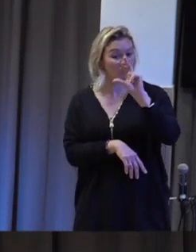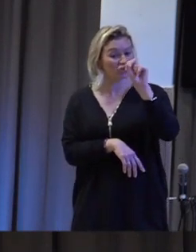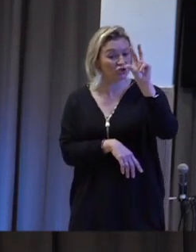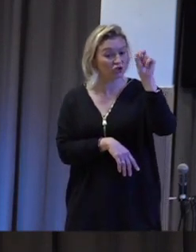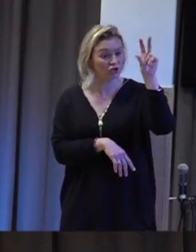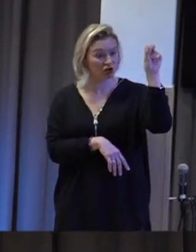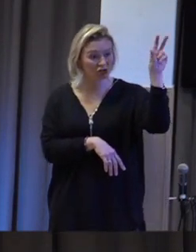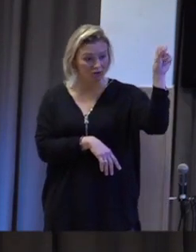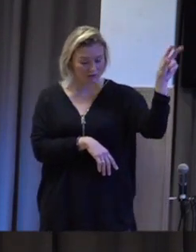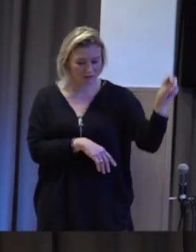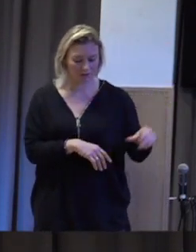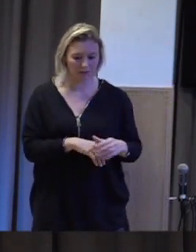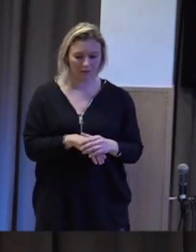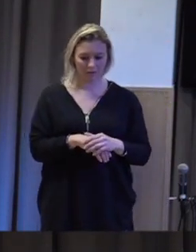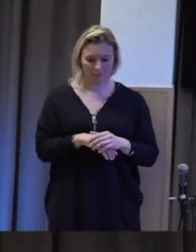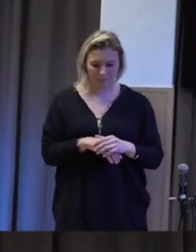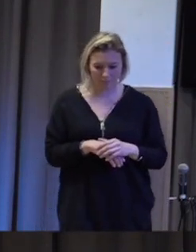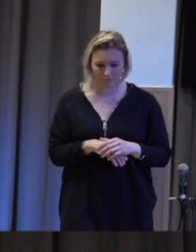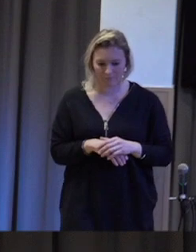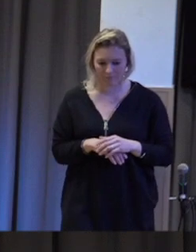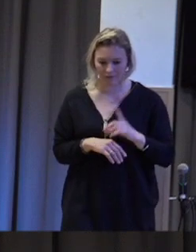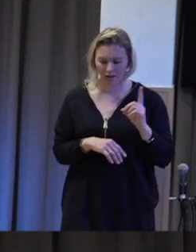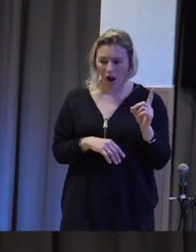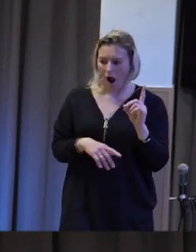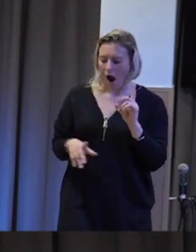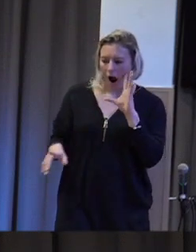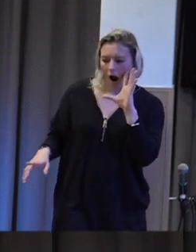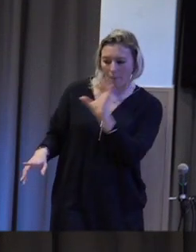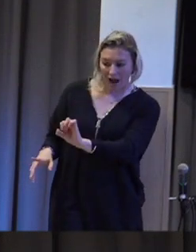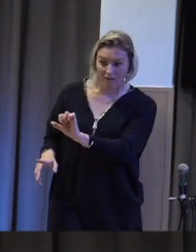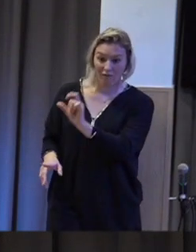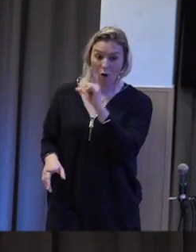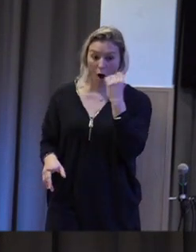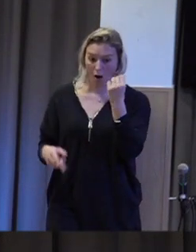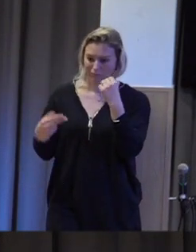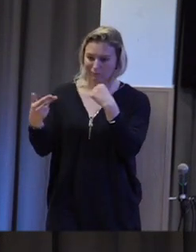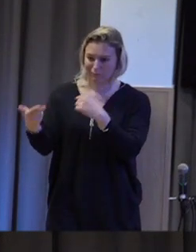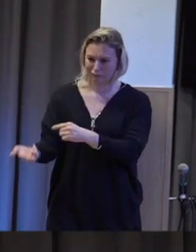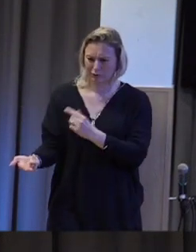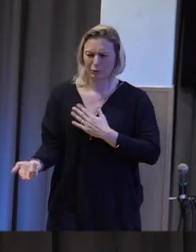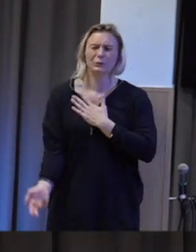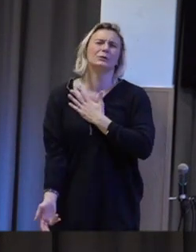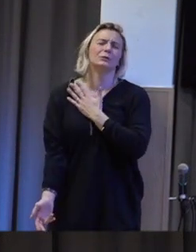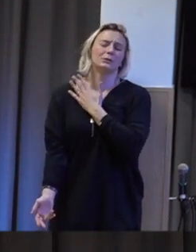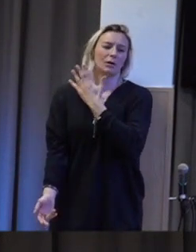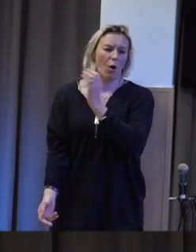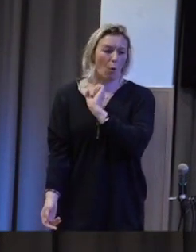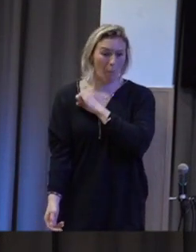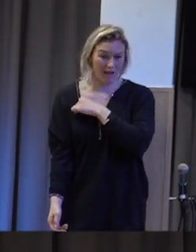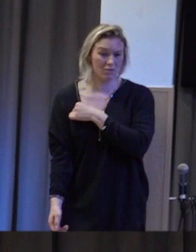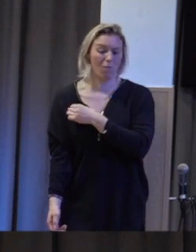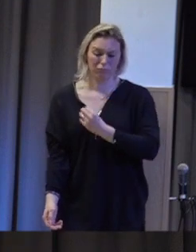étant venu là, fut ému de compassion lorsqu'il le vit. Il est dit d'abord qu'il fut